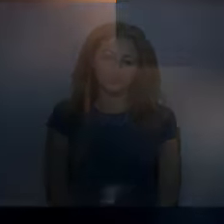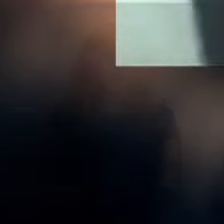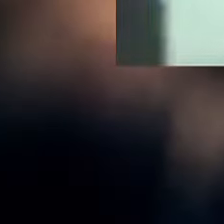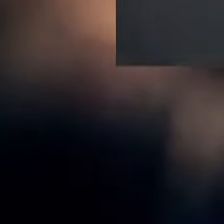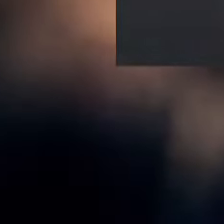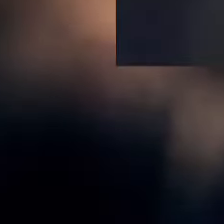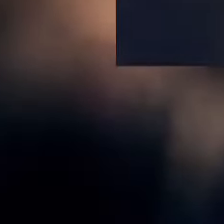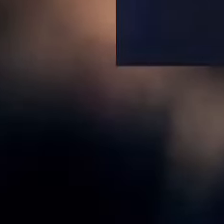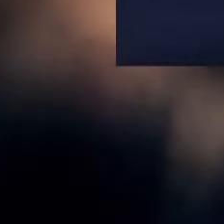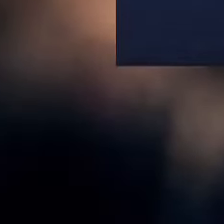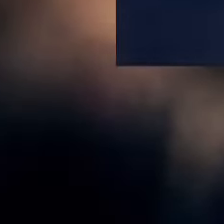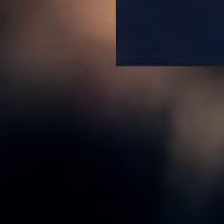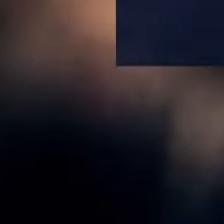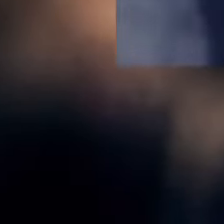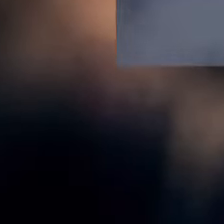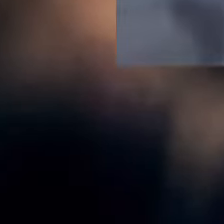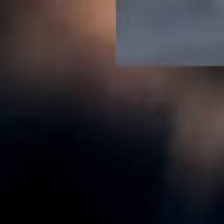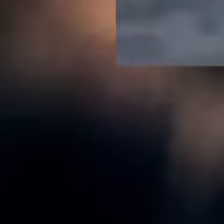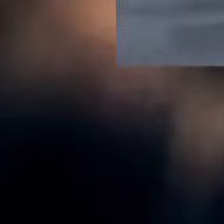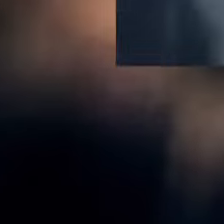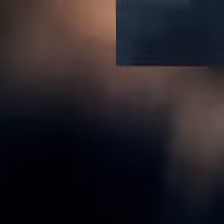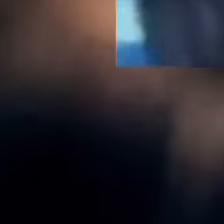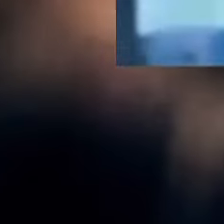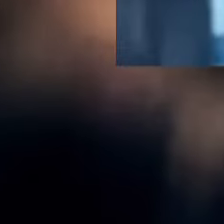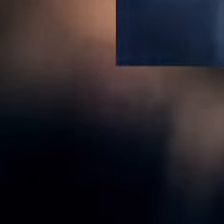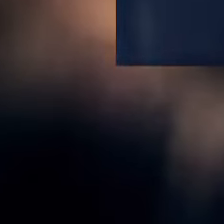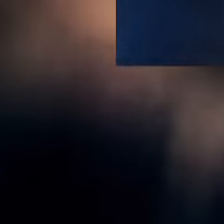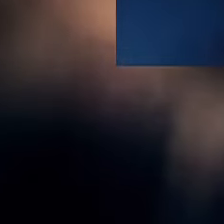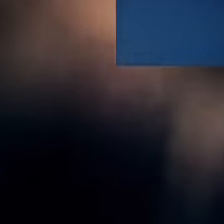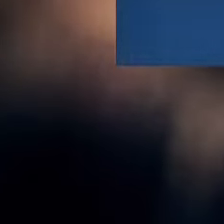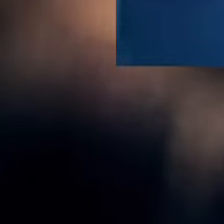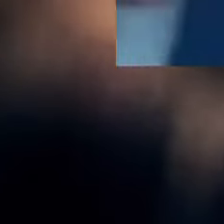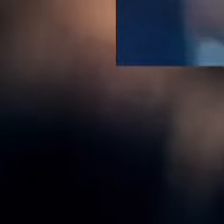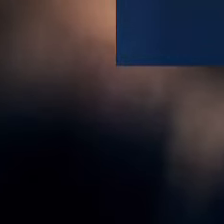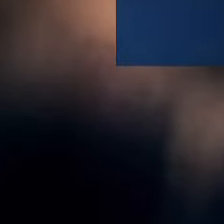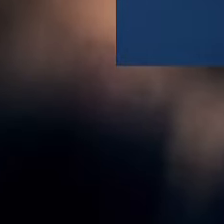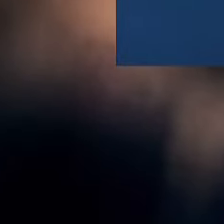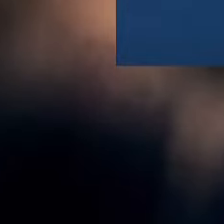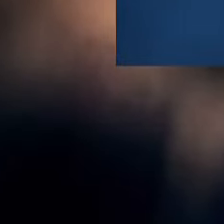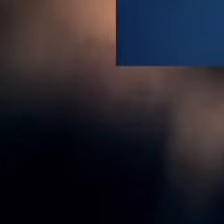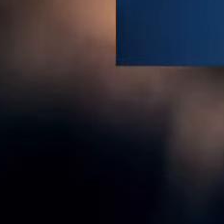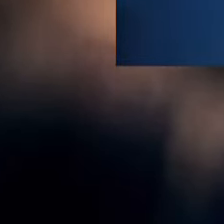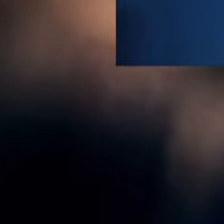فضلك يا حضرة رجلك لو سمحت رجلك معايا لما رجلك.